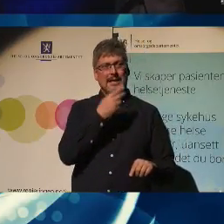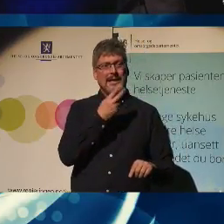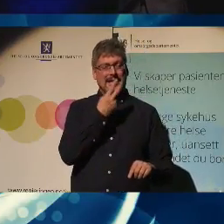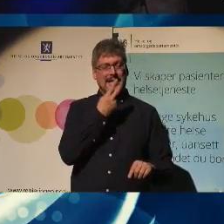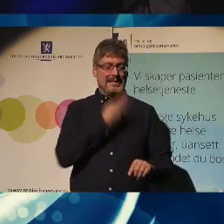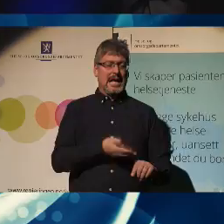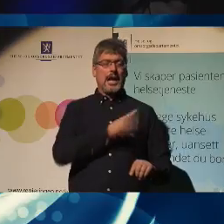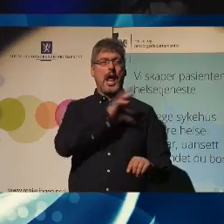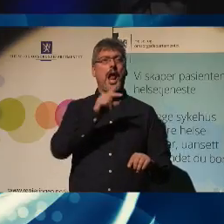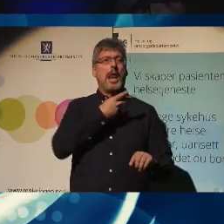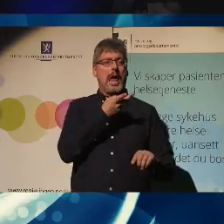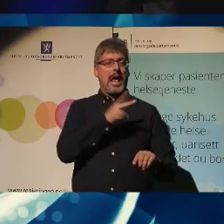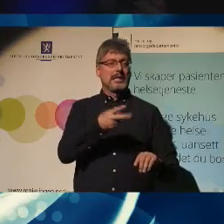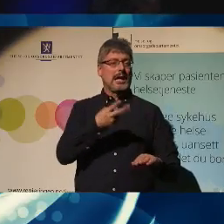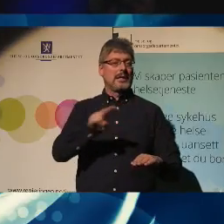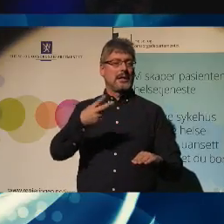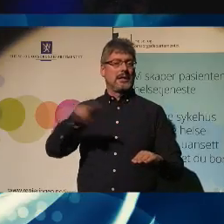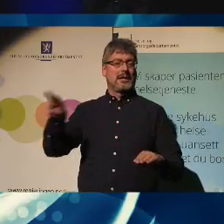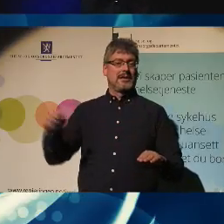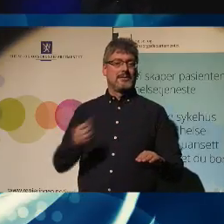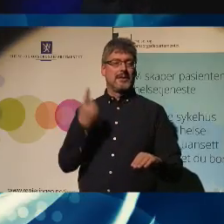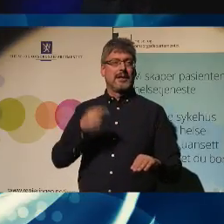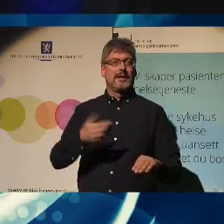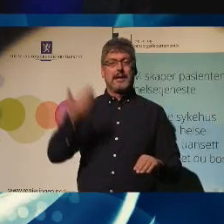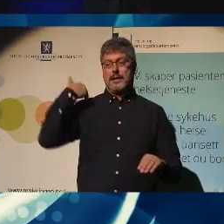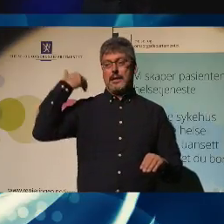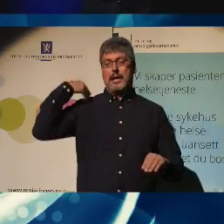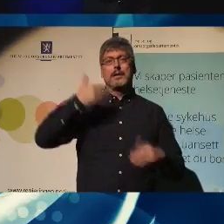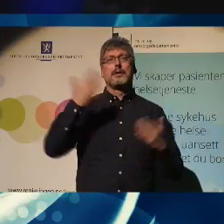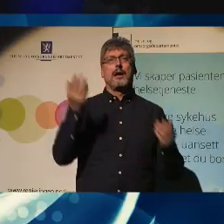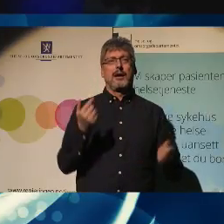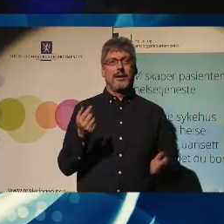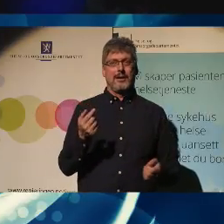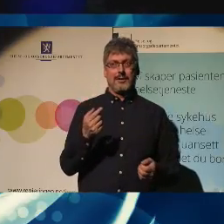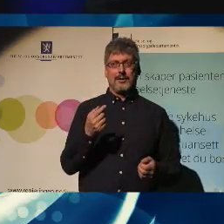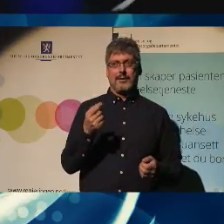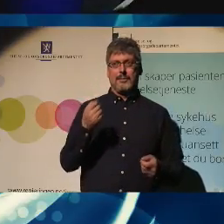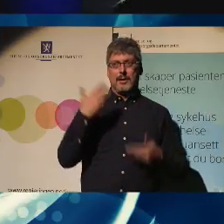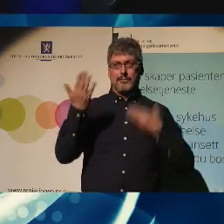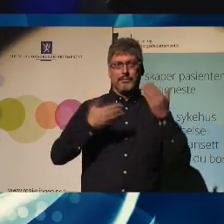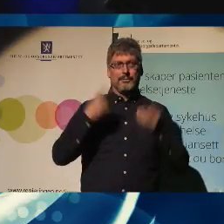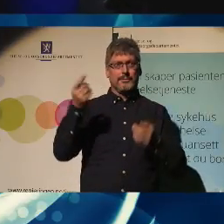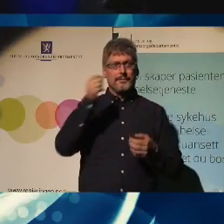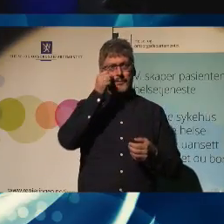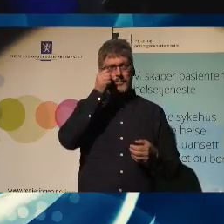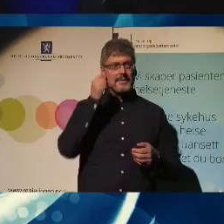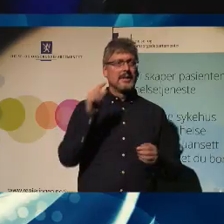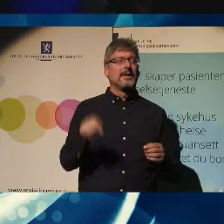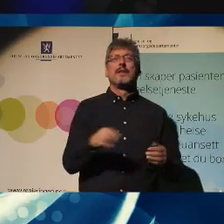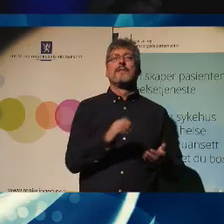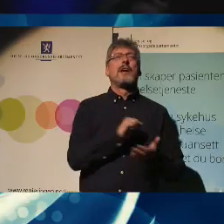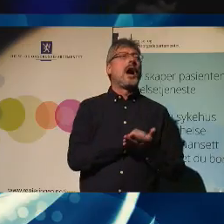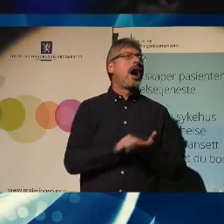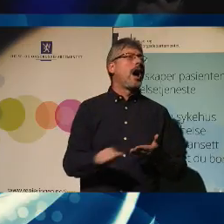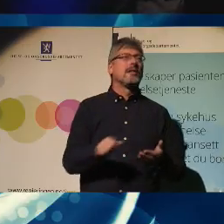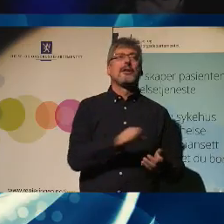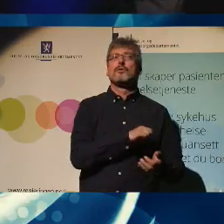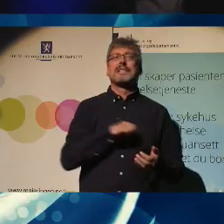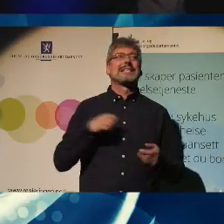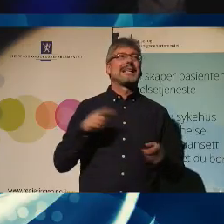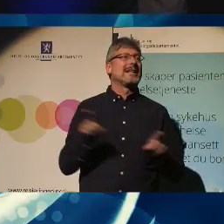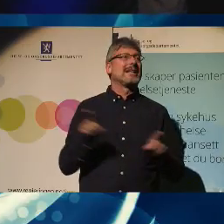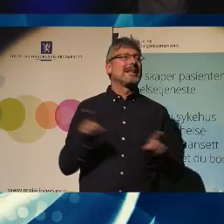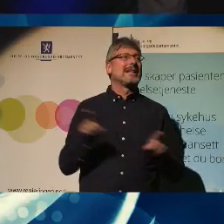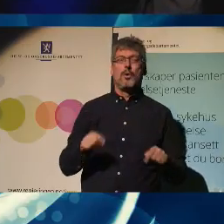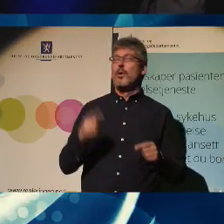skjer. Vi hørte tidligere i dag at det vil aldri gå så langsomt som nå. Og det i grunn et bilde